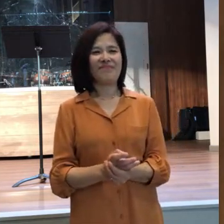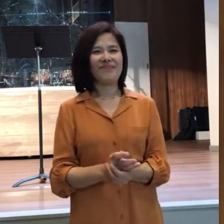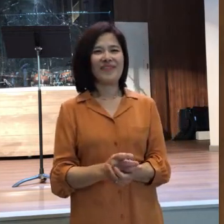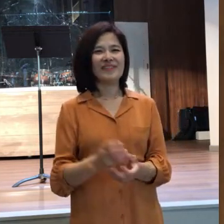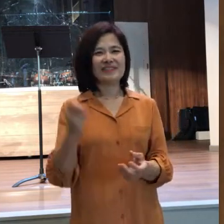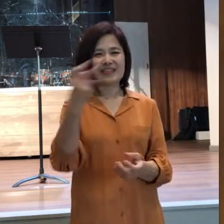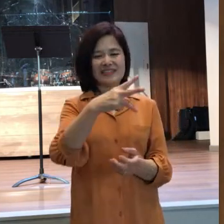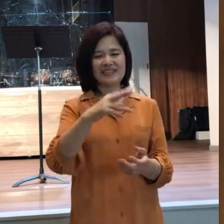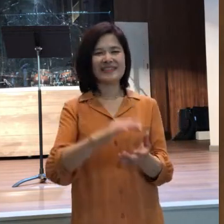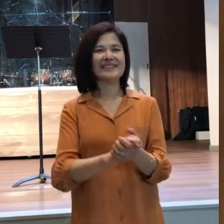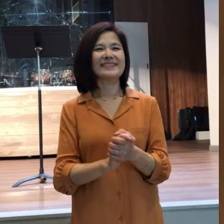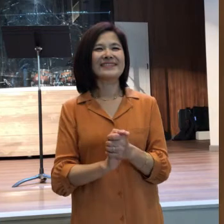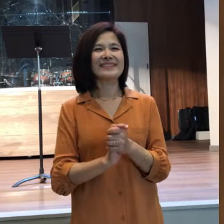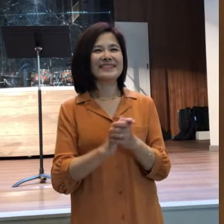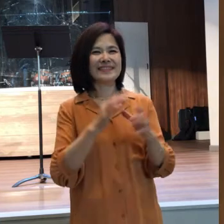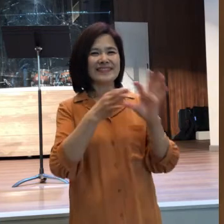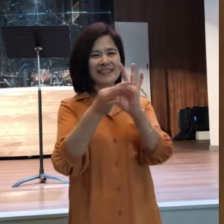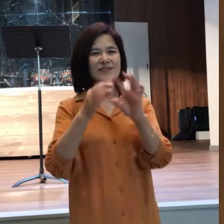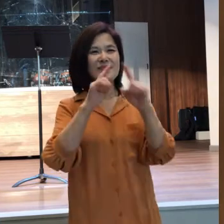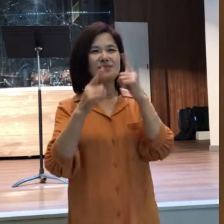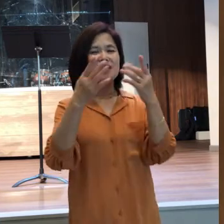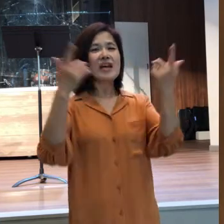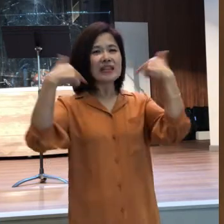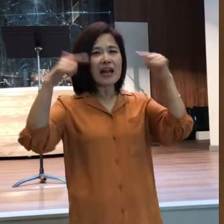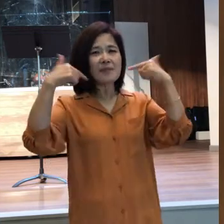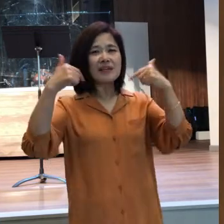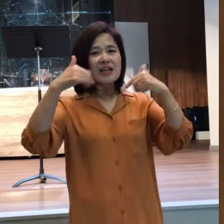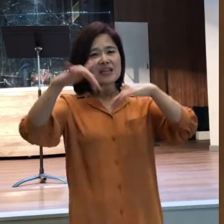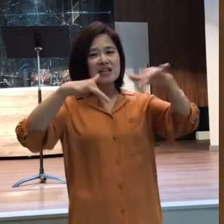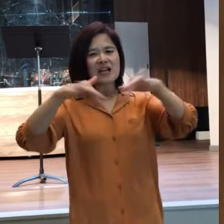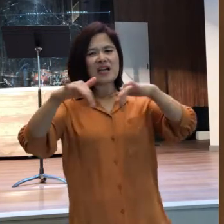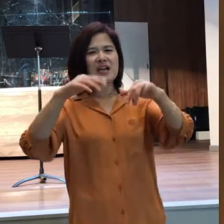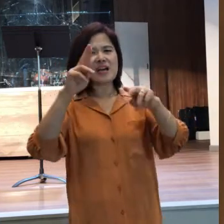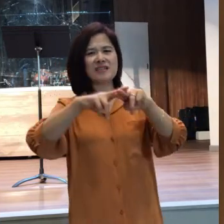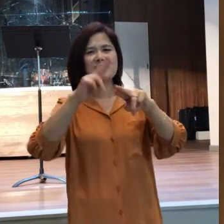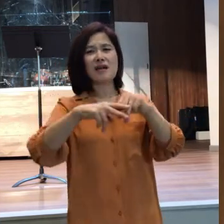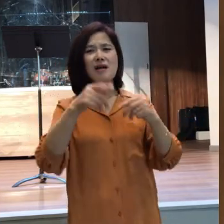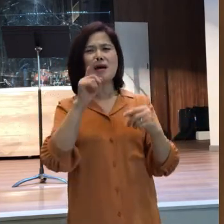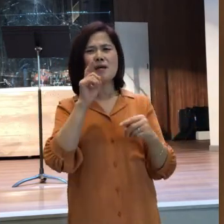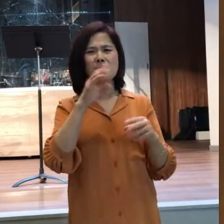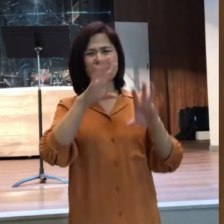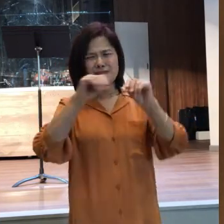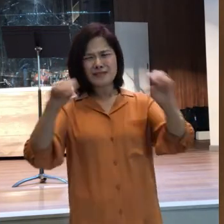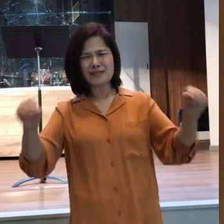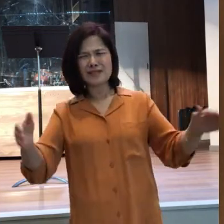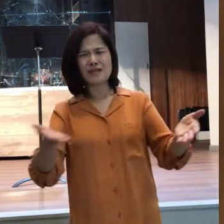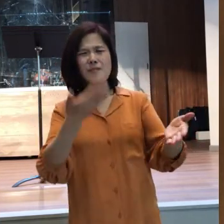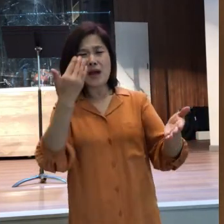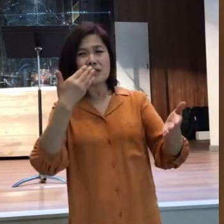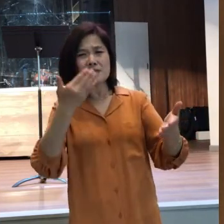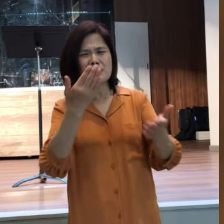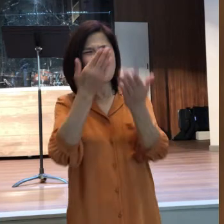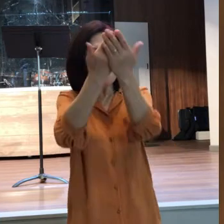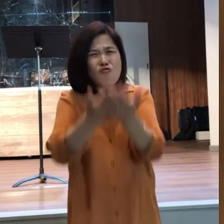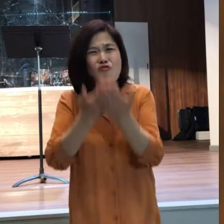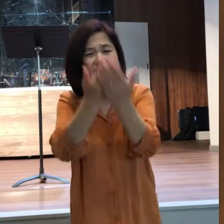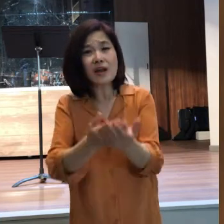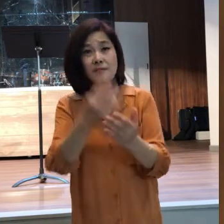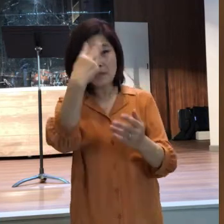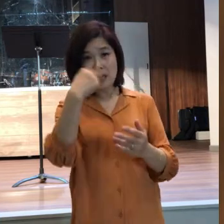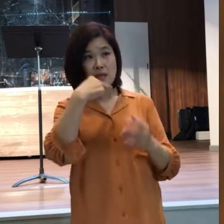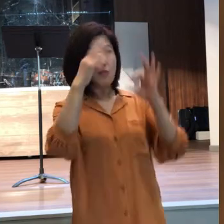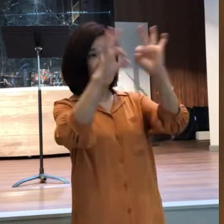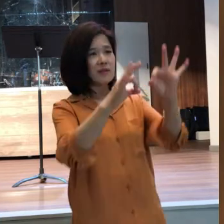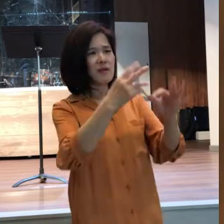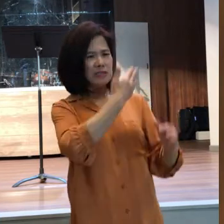자, 다시 돌아와서 날마다 길가에 앉아 흙먼지를 마시며 구걸하는 맹인을 보며